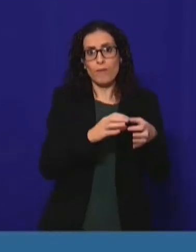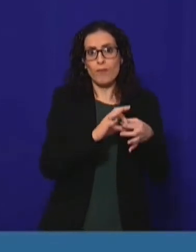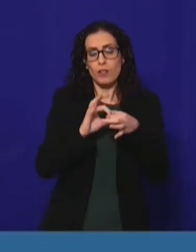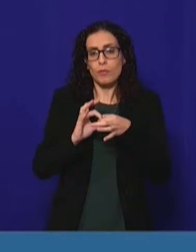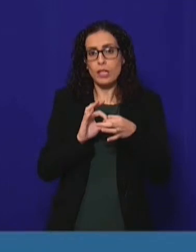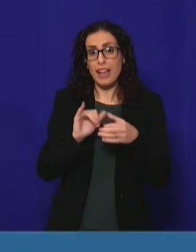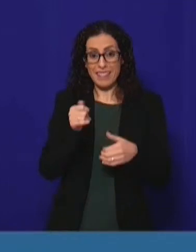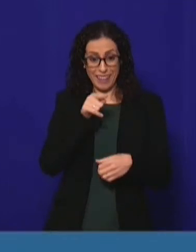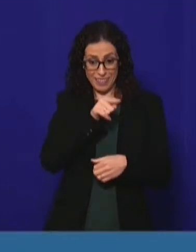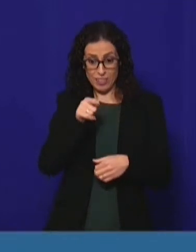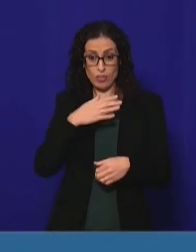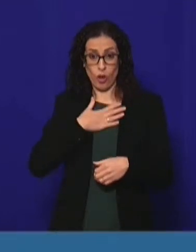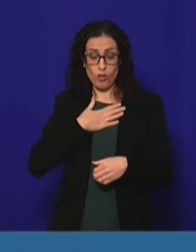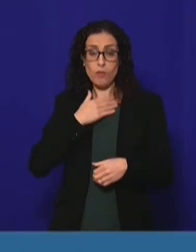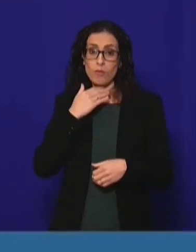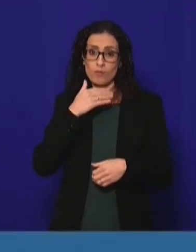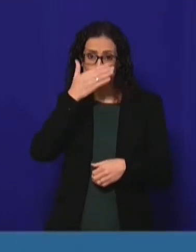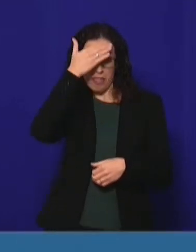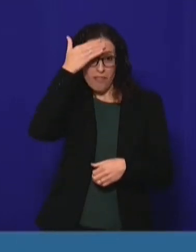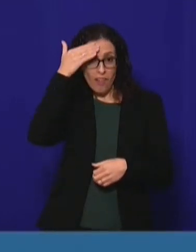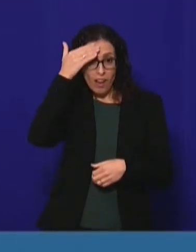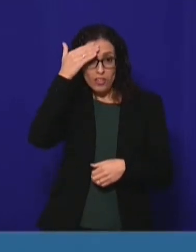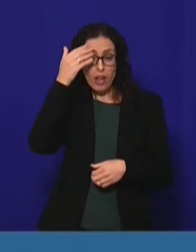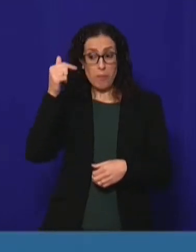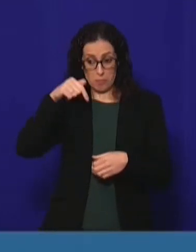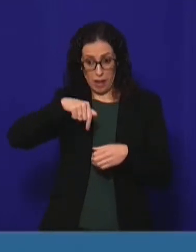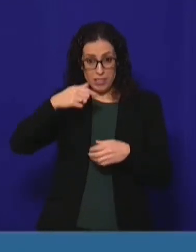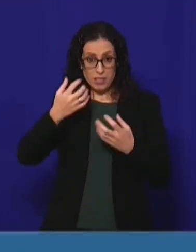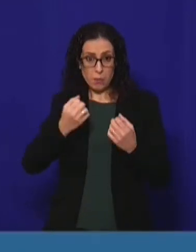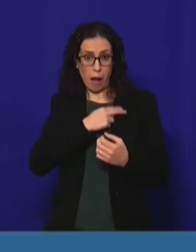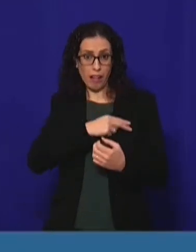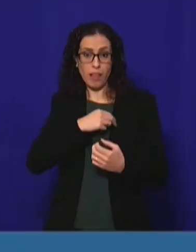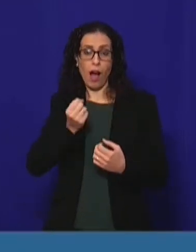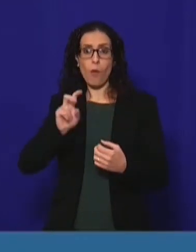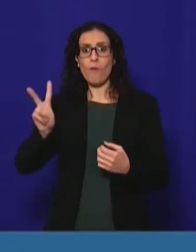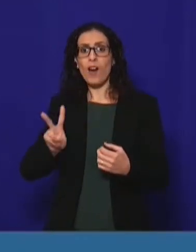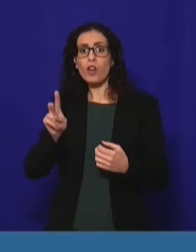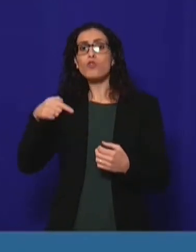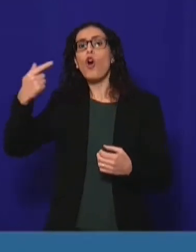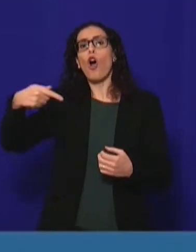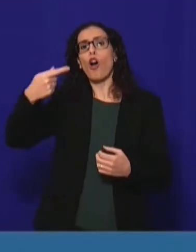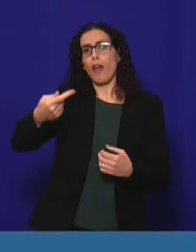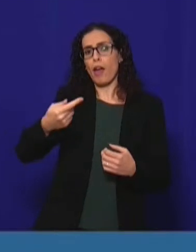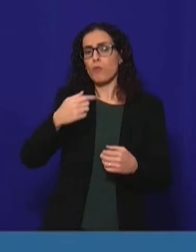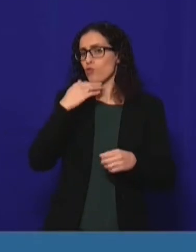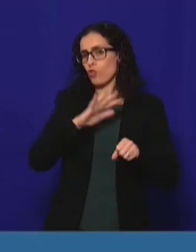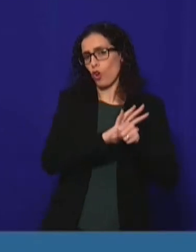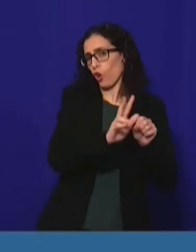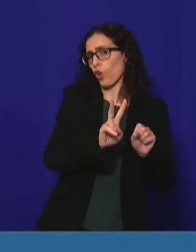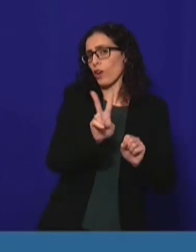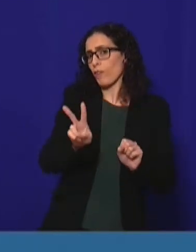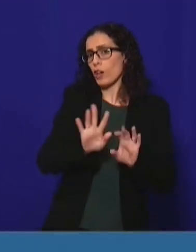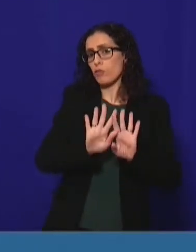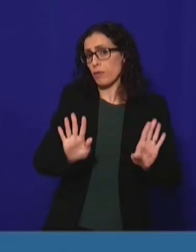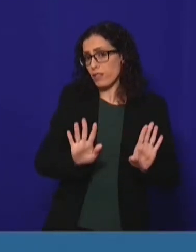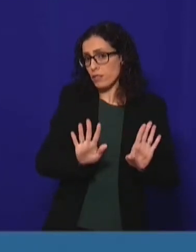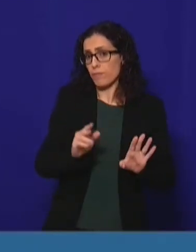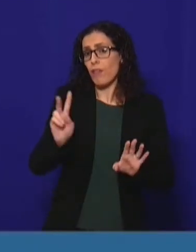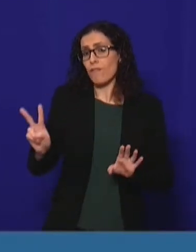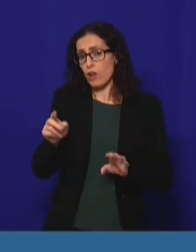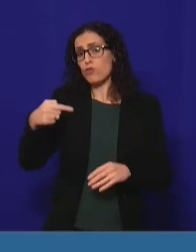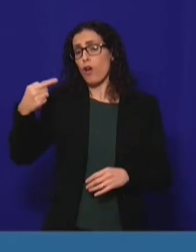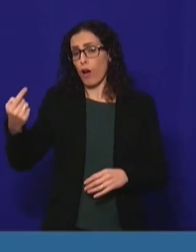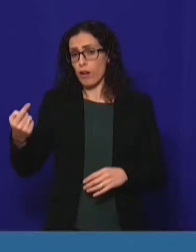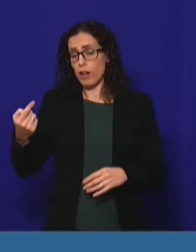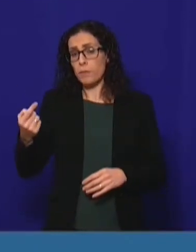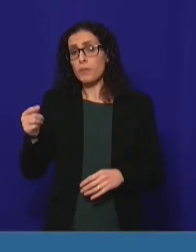ma tiflaħx nafu li bħalissa u diversi virusi oħrajn, anke jekk inti tgħid isma' dan huwa tip ta' sintomu li ġieli kien ikolli